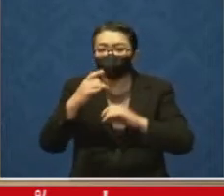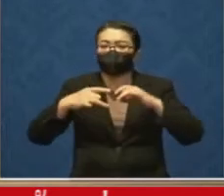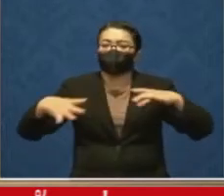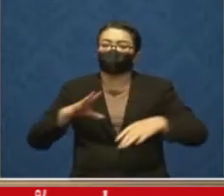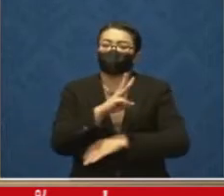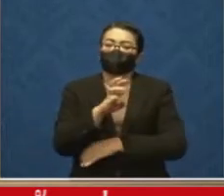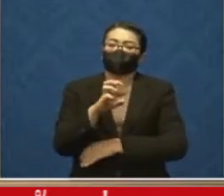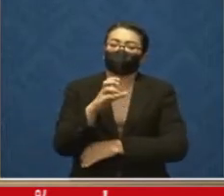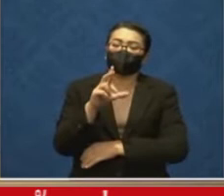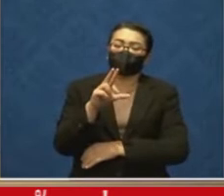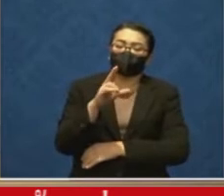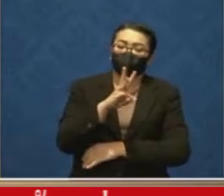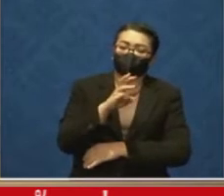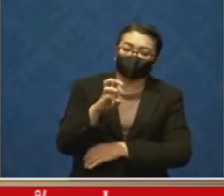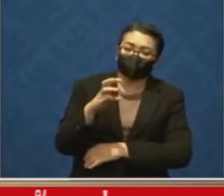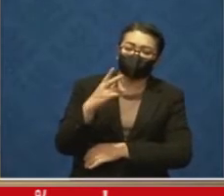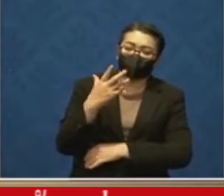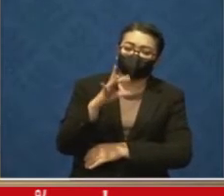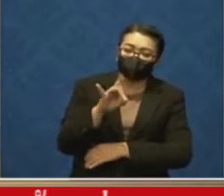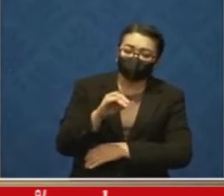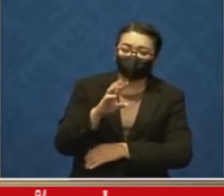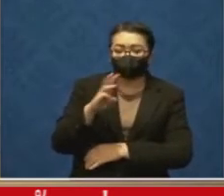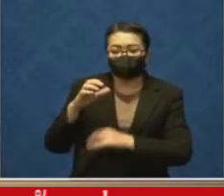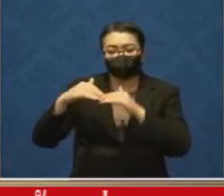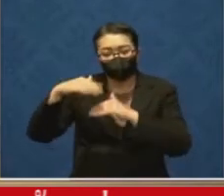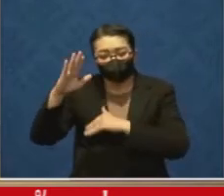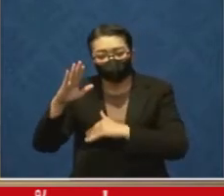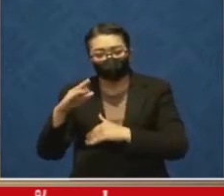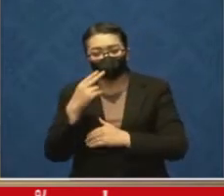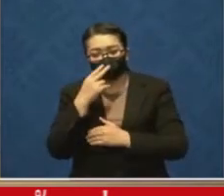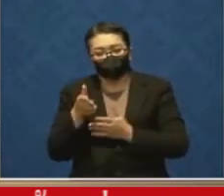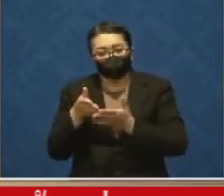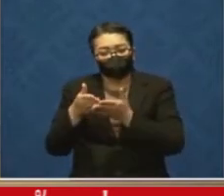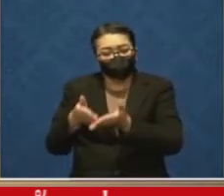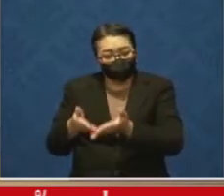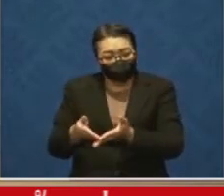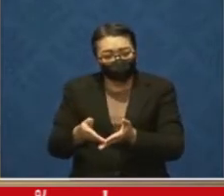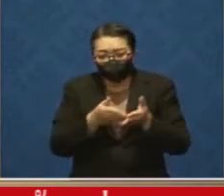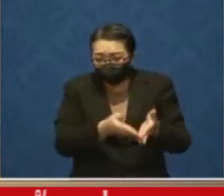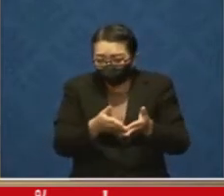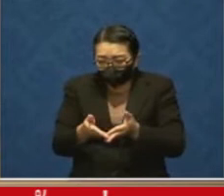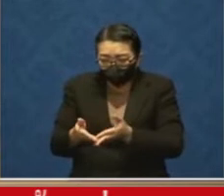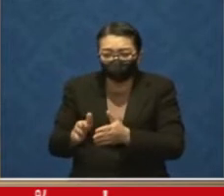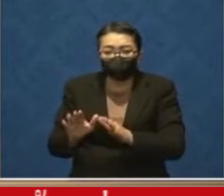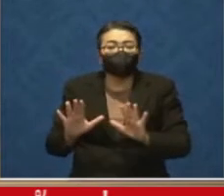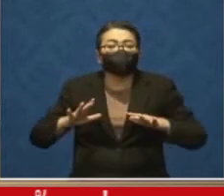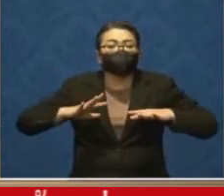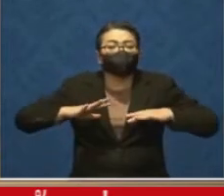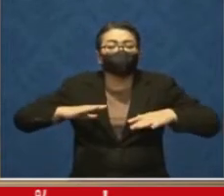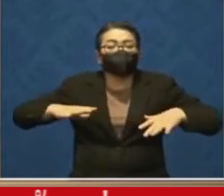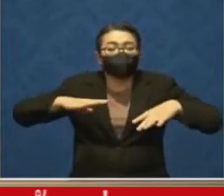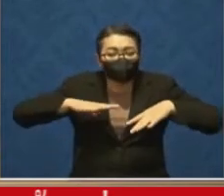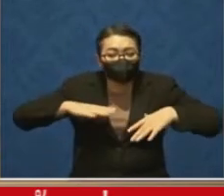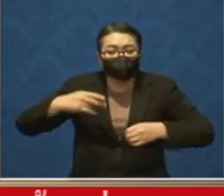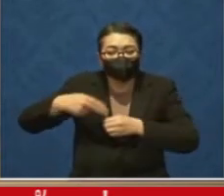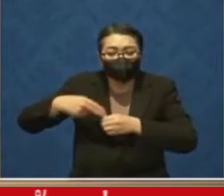ลานลิร618 ล้านลิใป 6364อัี้ตัวเลขชัๆนะครัวาเหลือขนาดจอดประมาณ 60%น้มน